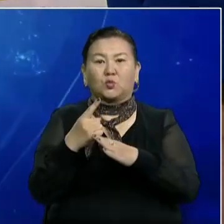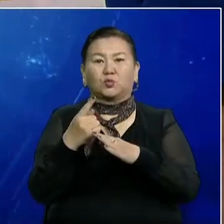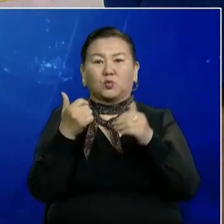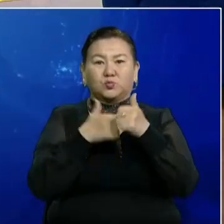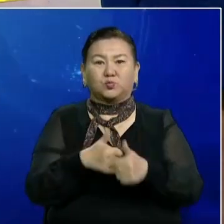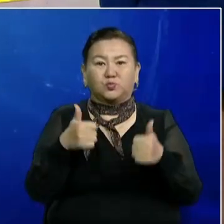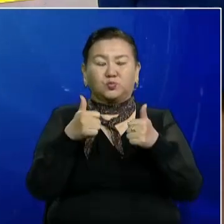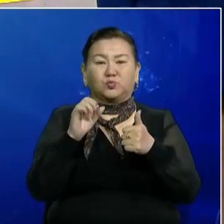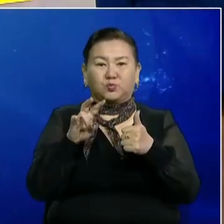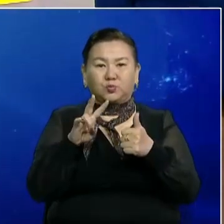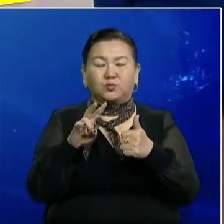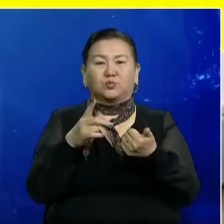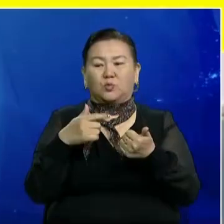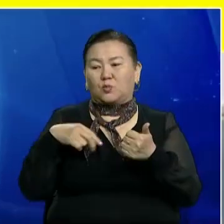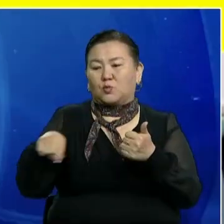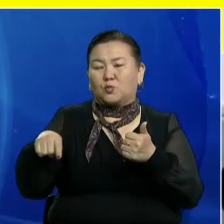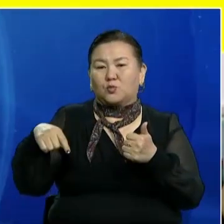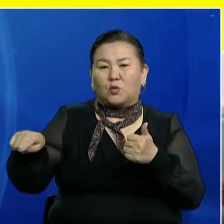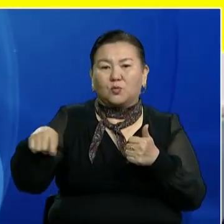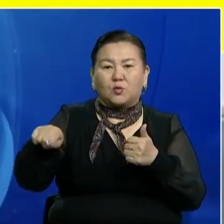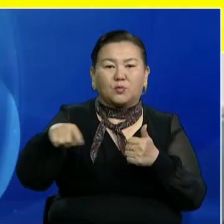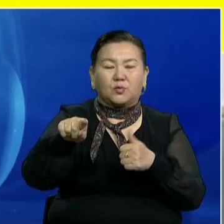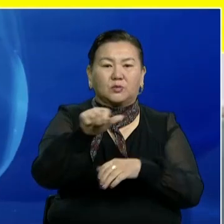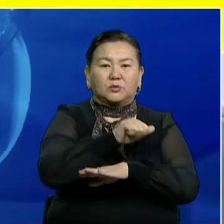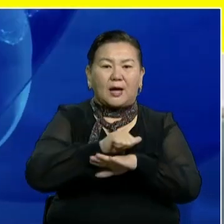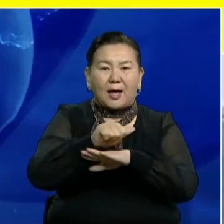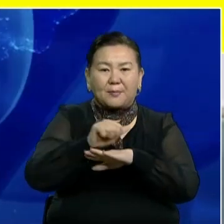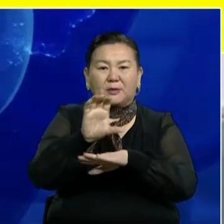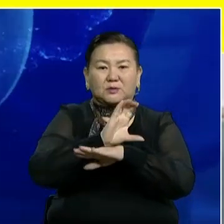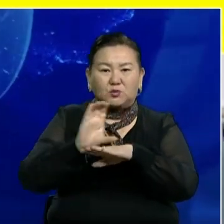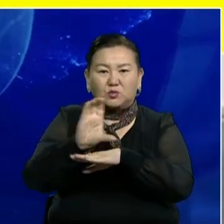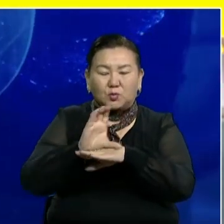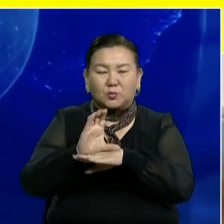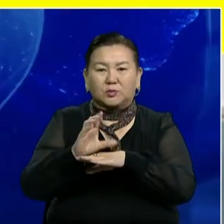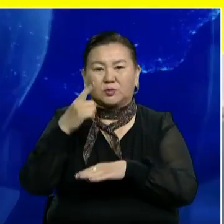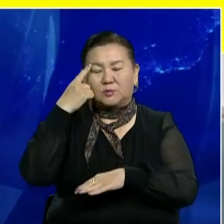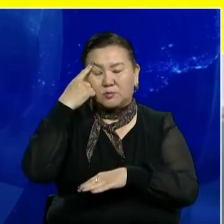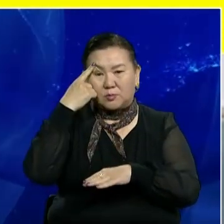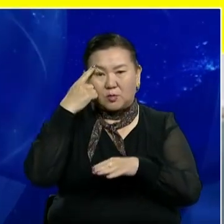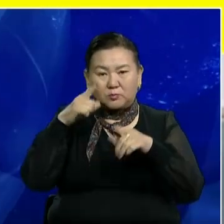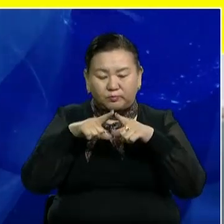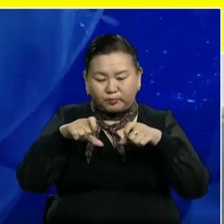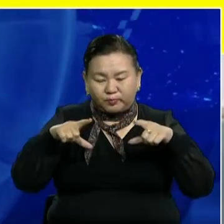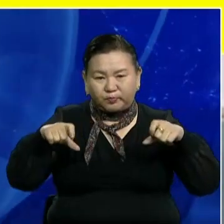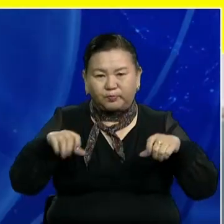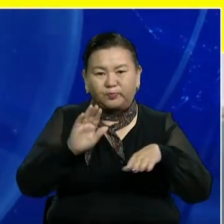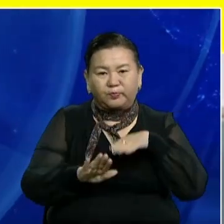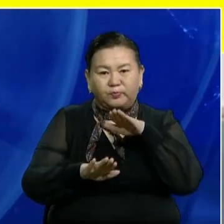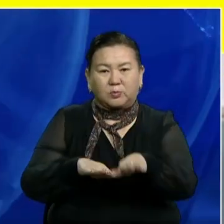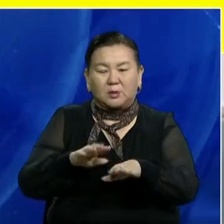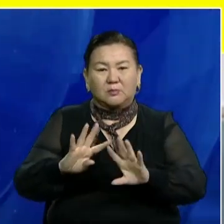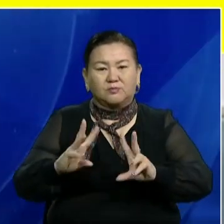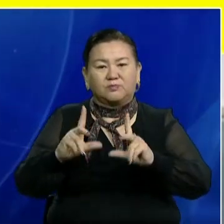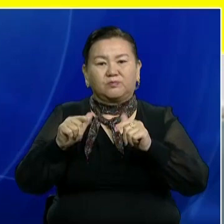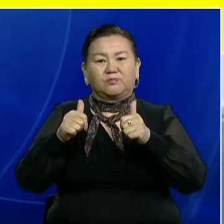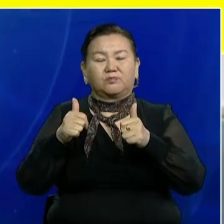бид нар ингэ одоо хөрш тэгэлдээ сумдууд тэгээд аймагаараа одоо ингэ ер нь бол яг энэ Монголоо өөрчлөх нэг тийм алхам болох юм болов уу гэсэн үнднээс бид нар яг